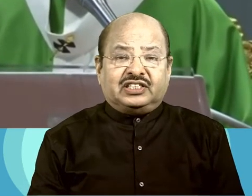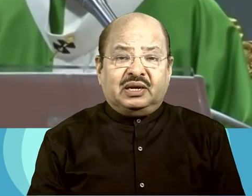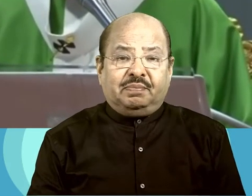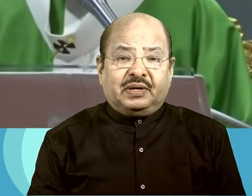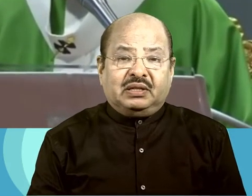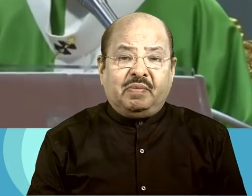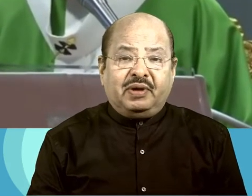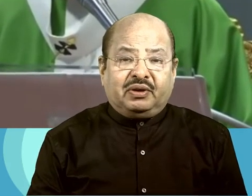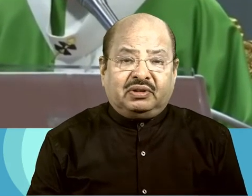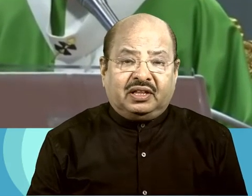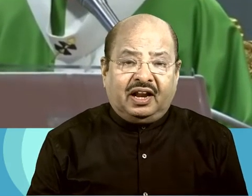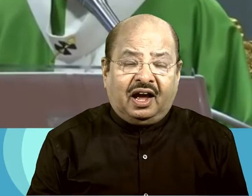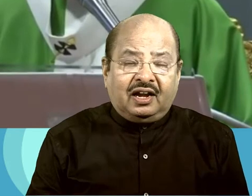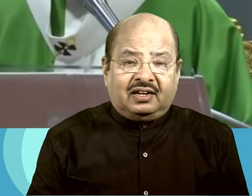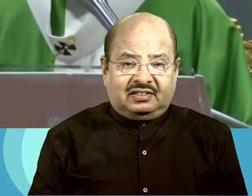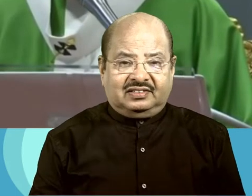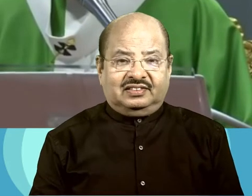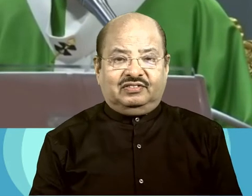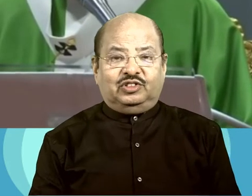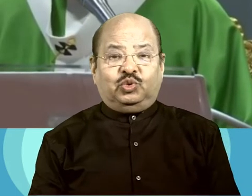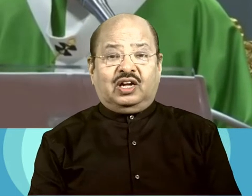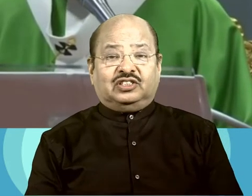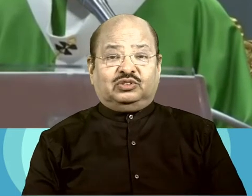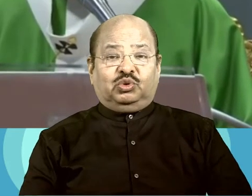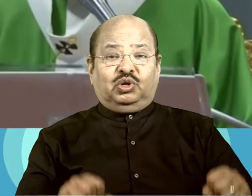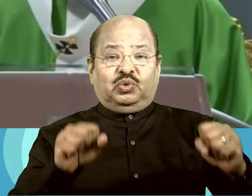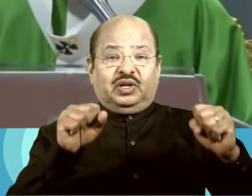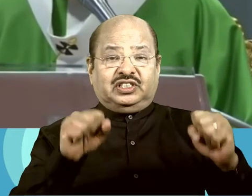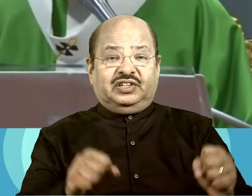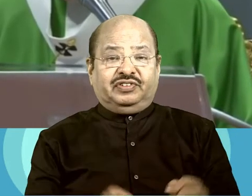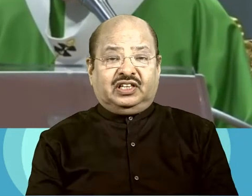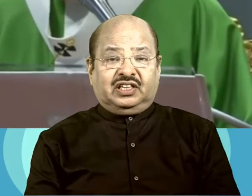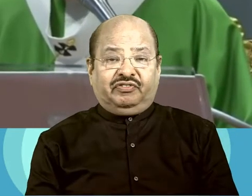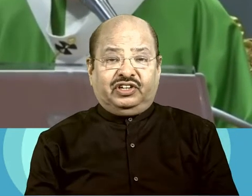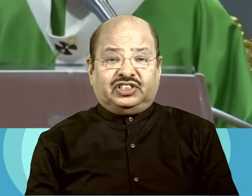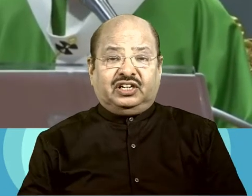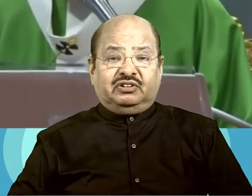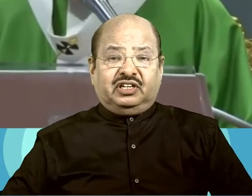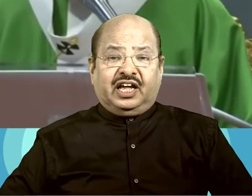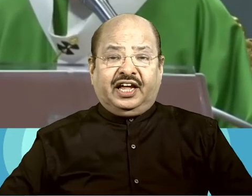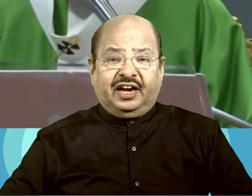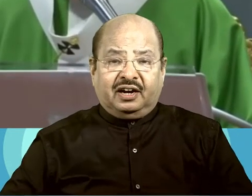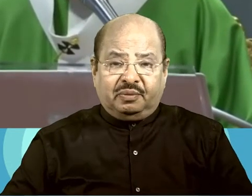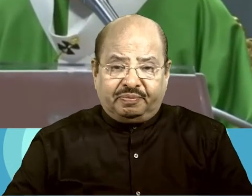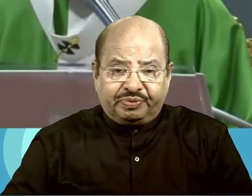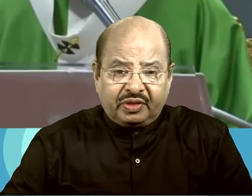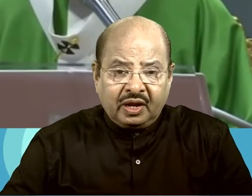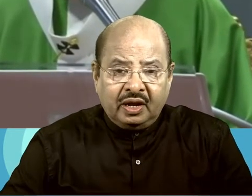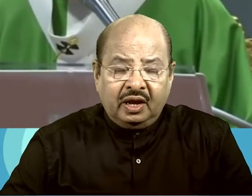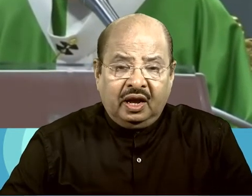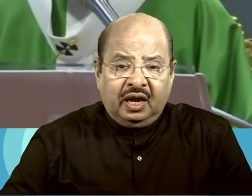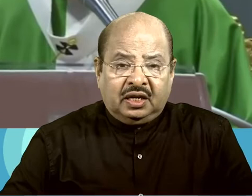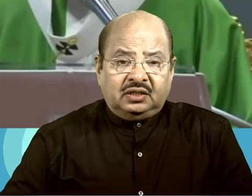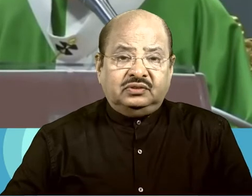പരിശുദ്ധാത്മാവിൻ്റെ വെളിച്ചം പ്രതിബിംബിക്കുന്നതിനാൽ വിശ്വാസത്തോടുകൂടി ജീവിതത്തെ വീക്ഷിക്കുന്ന നയനങ്ങളും